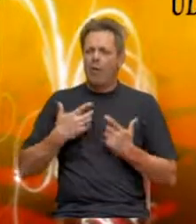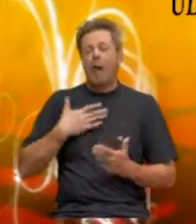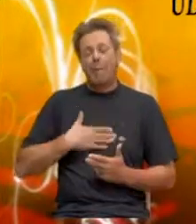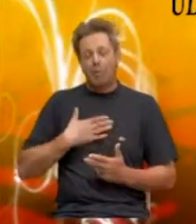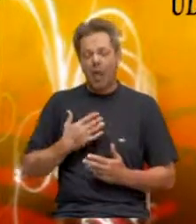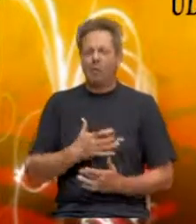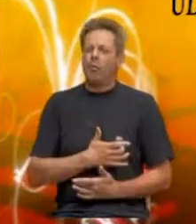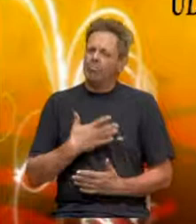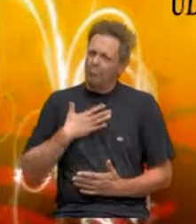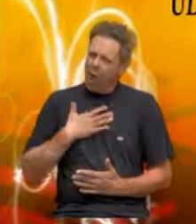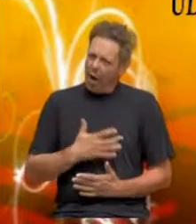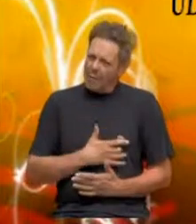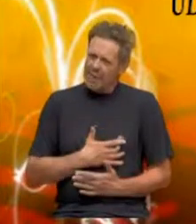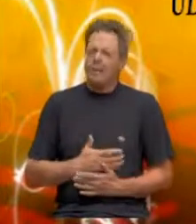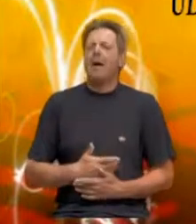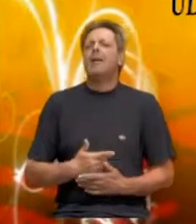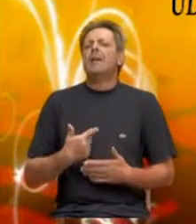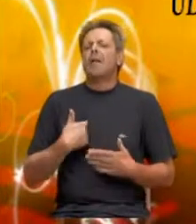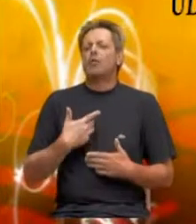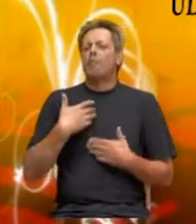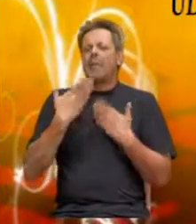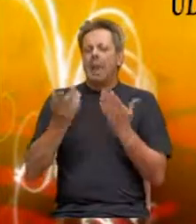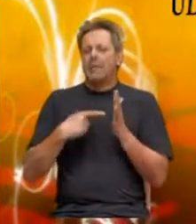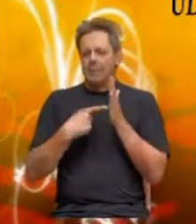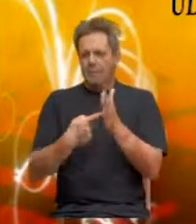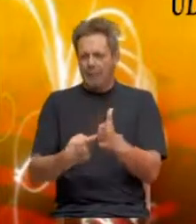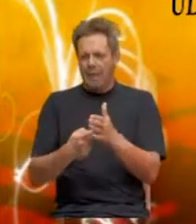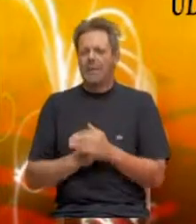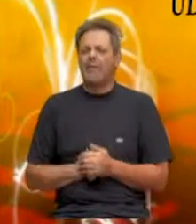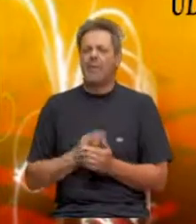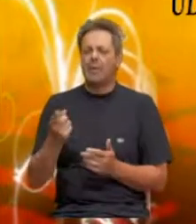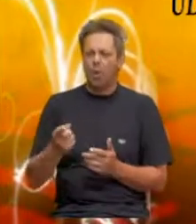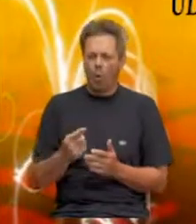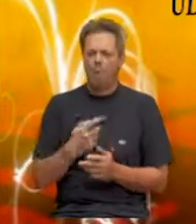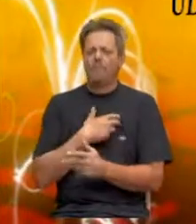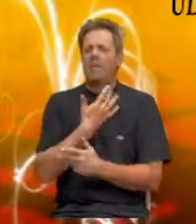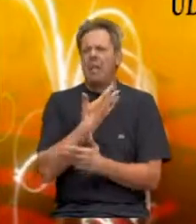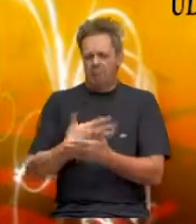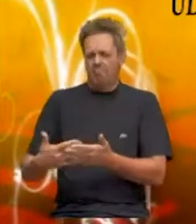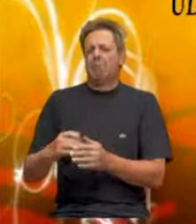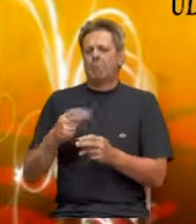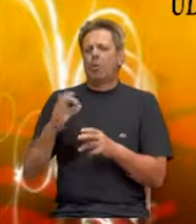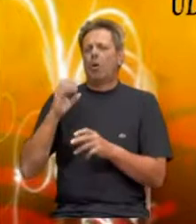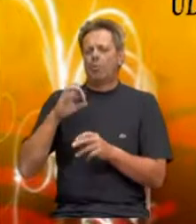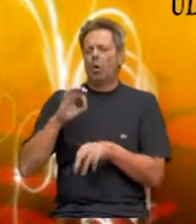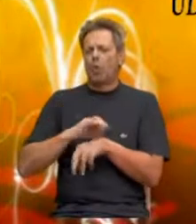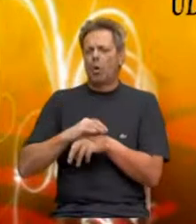od srca. Zato ću vam je danas predstaviti, to je interventna kardiologinja,